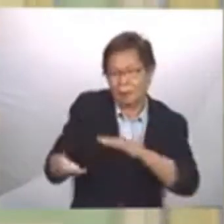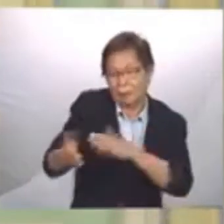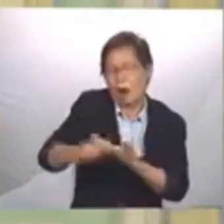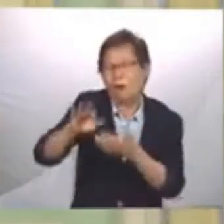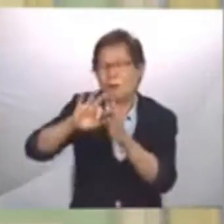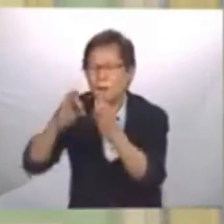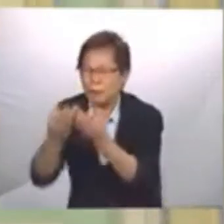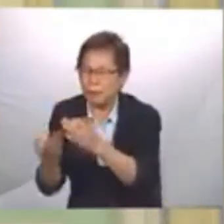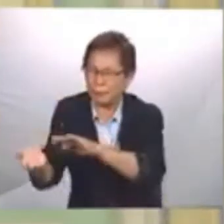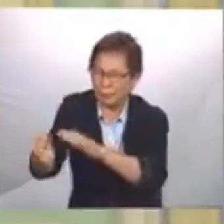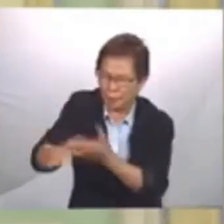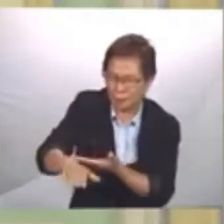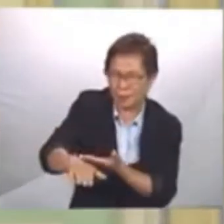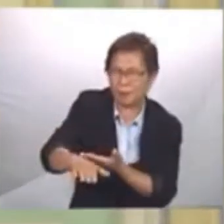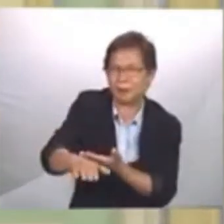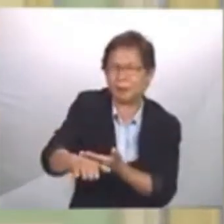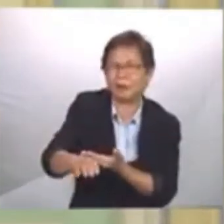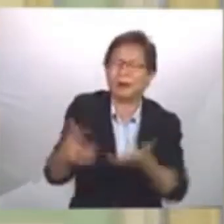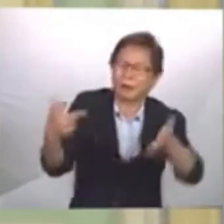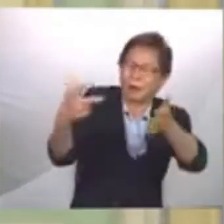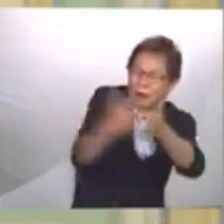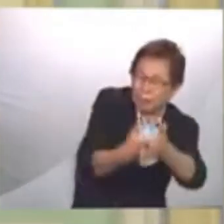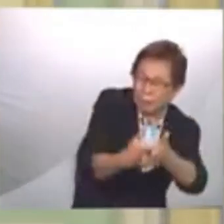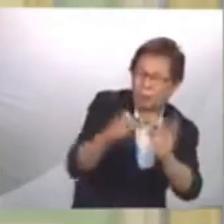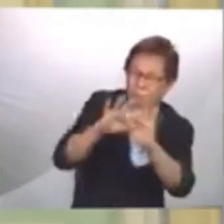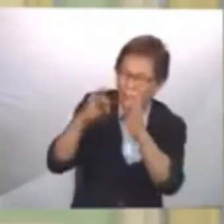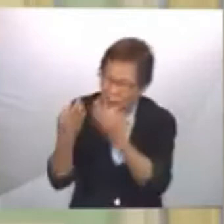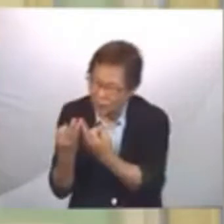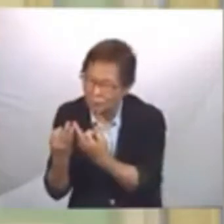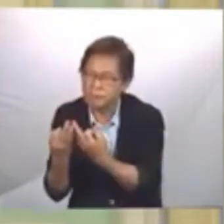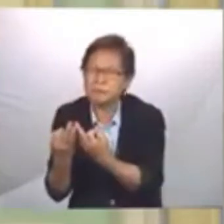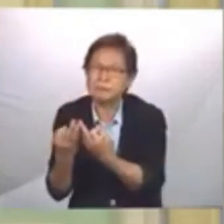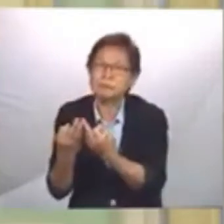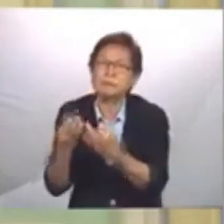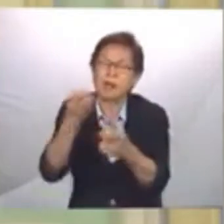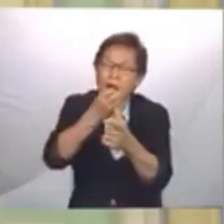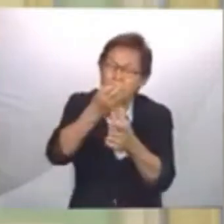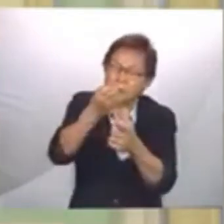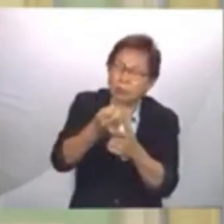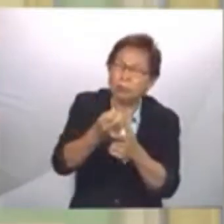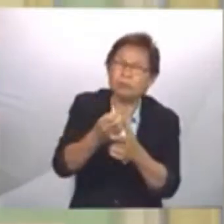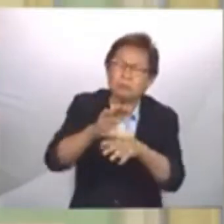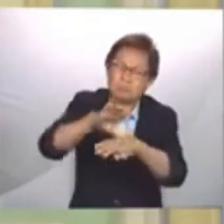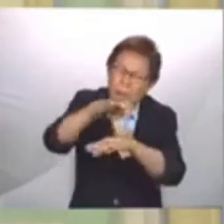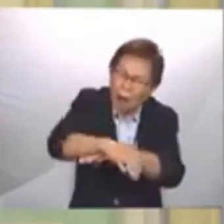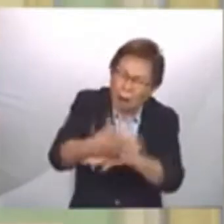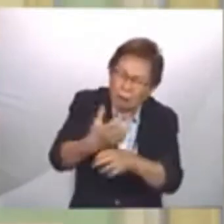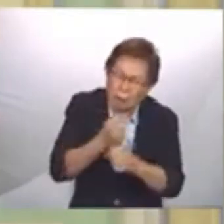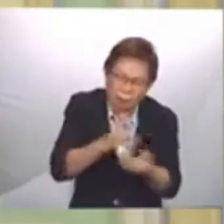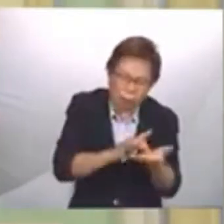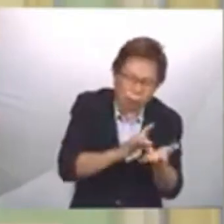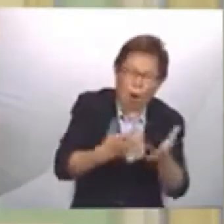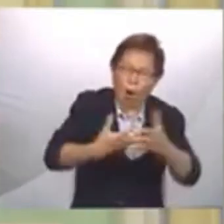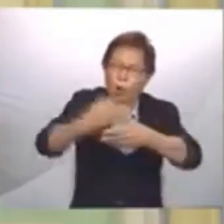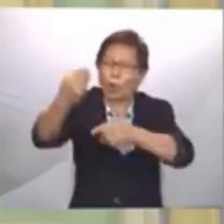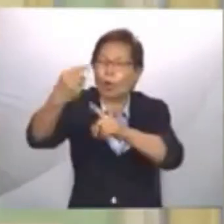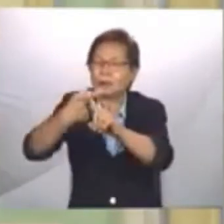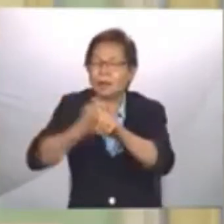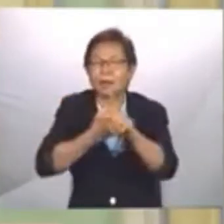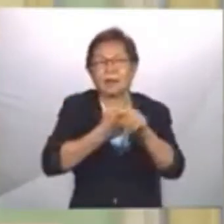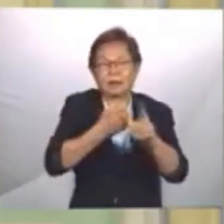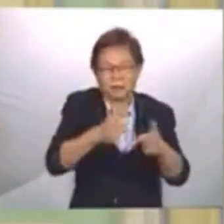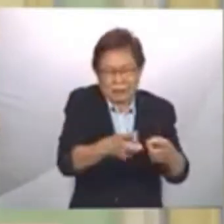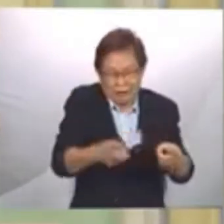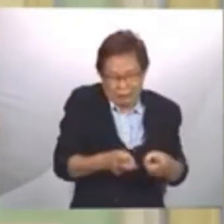keluarga, berlaku kemalangan di kalangan keluarga, ataupun mereka yang terpaksa mendapatkan rawatan keluar daripada